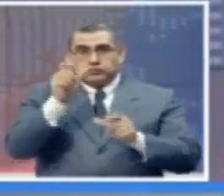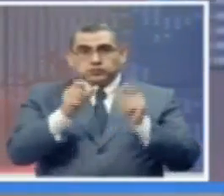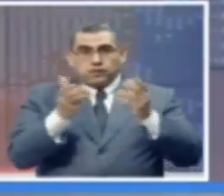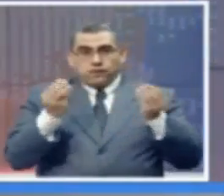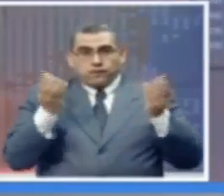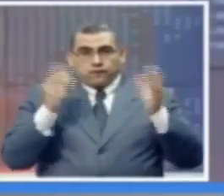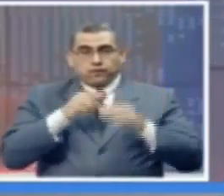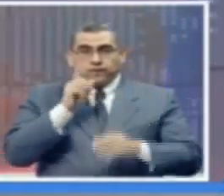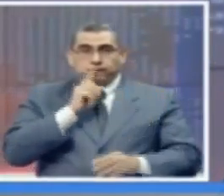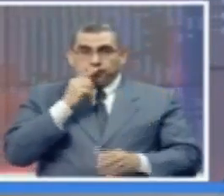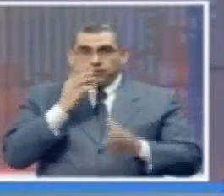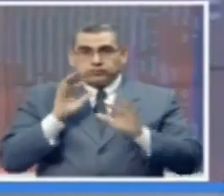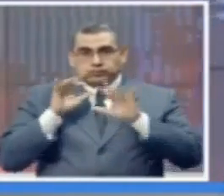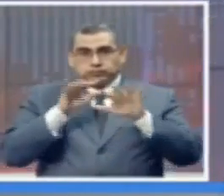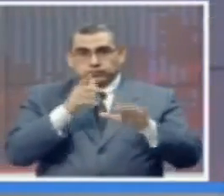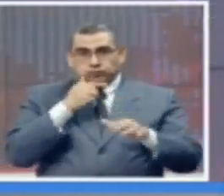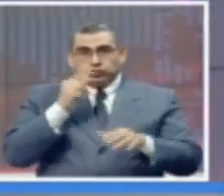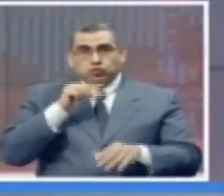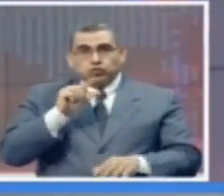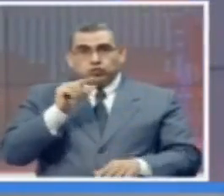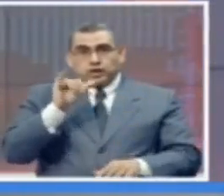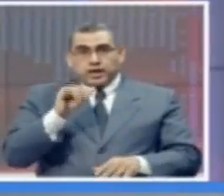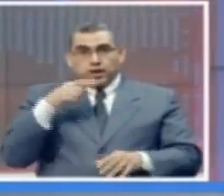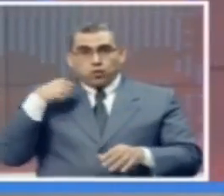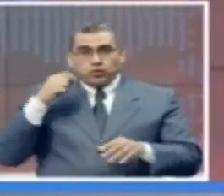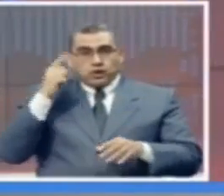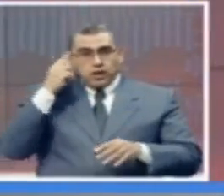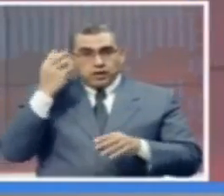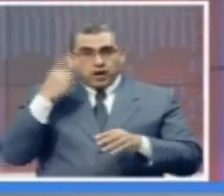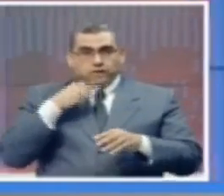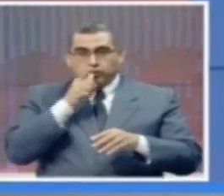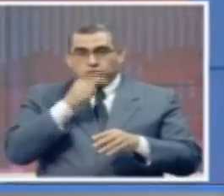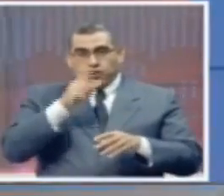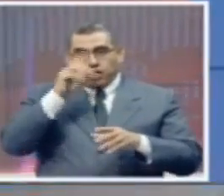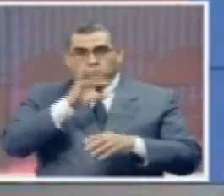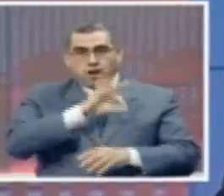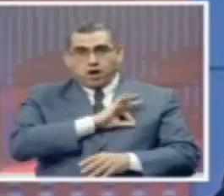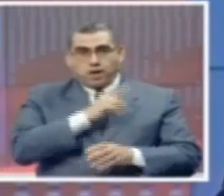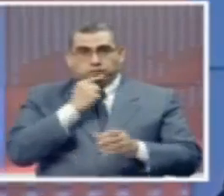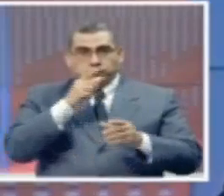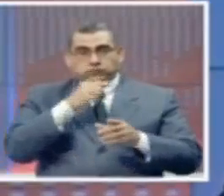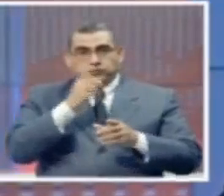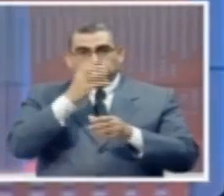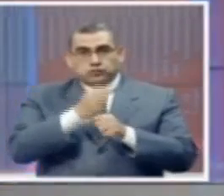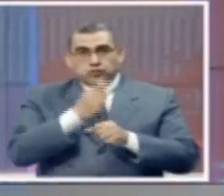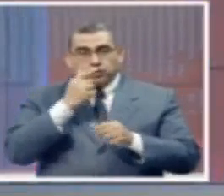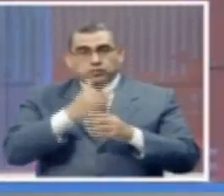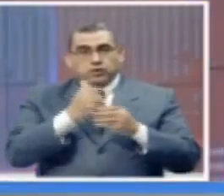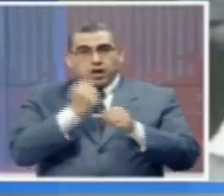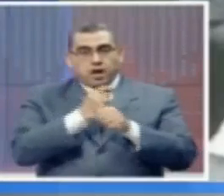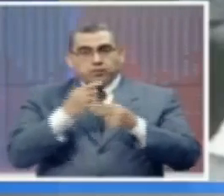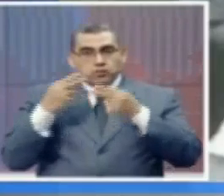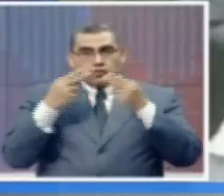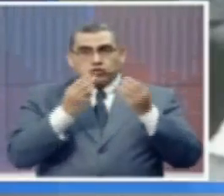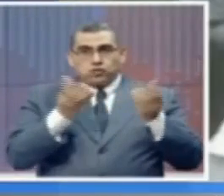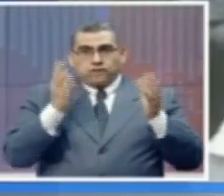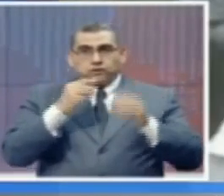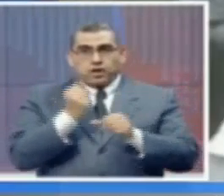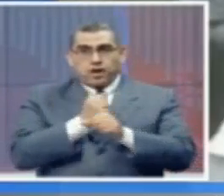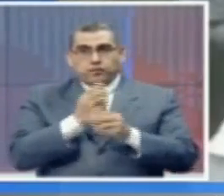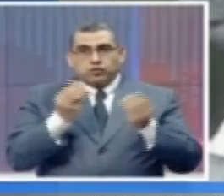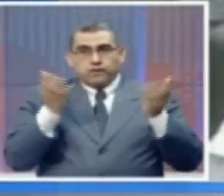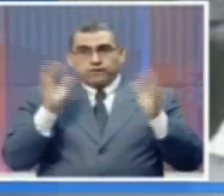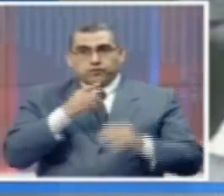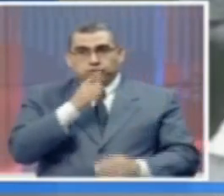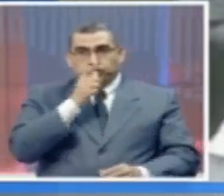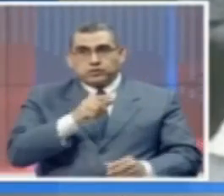من الفنانين. وأنعت الدكتورة إيناس عبد الدايم وزيرة الثقافة الفنان الراحل مشيدة بمسيرته الفنية الكبيرة